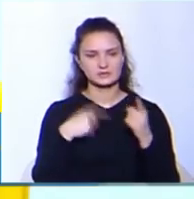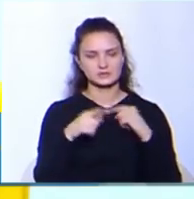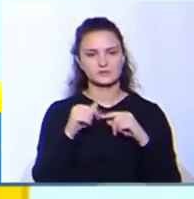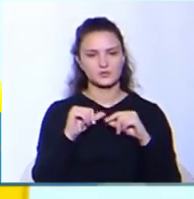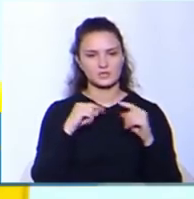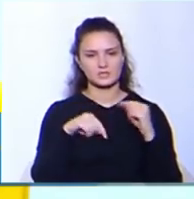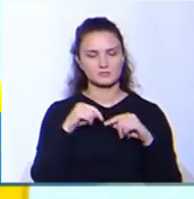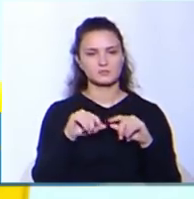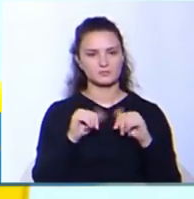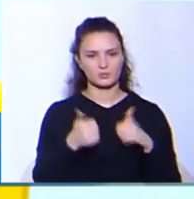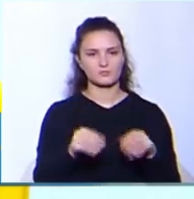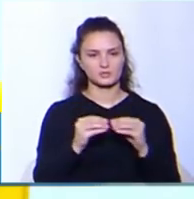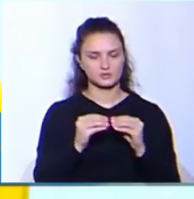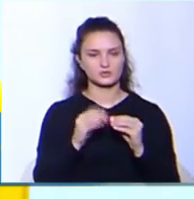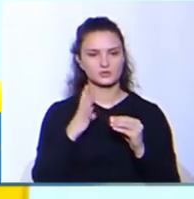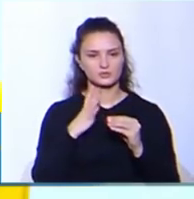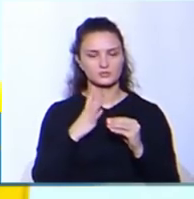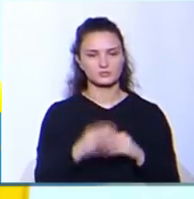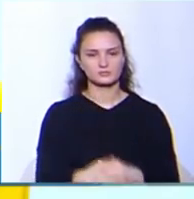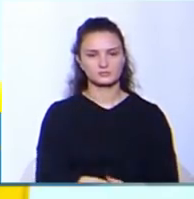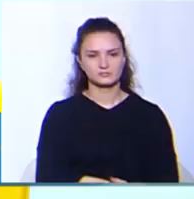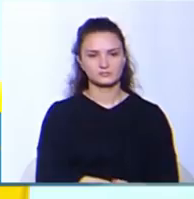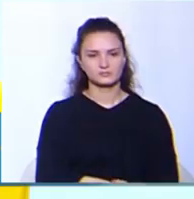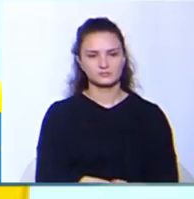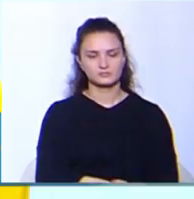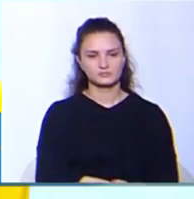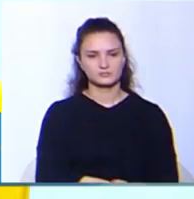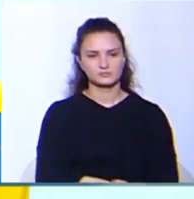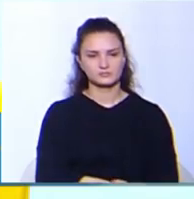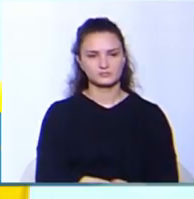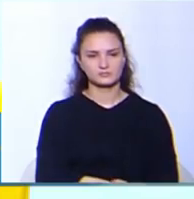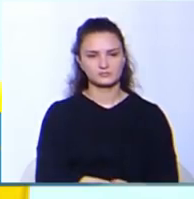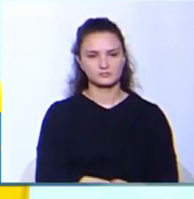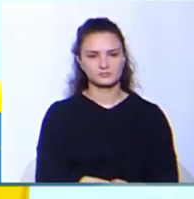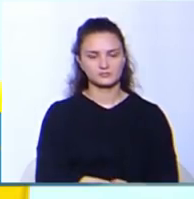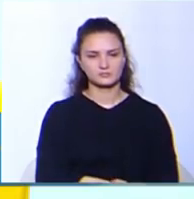ჩადგეს ორგანიზმი და აი ქრონიკული